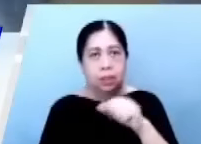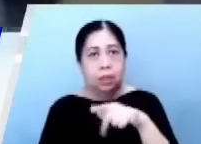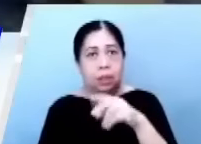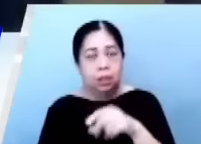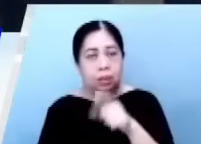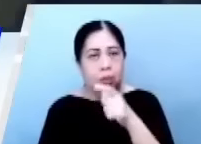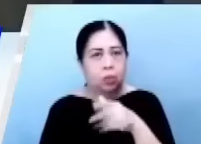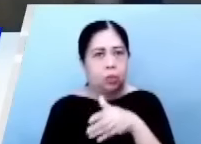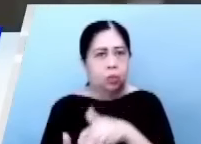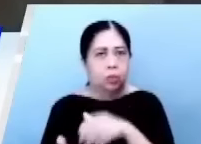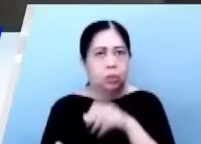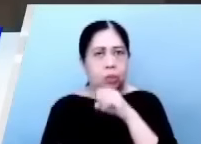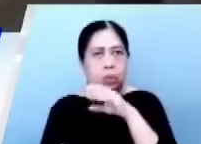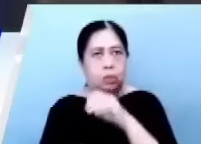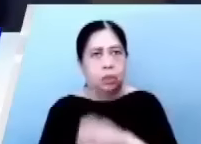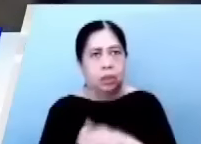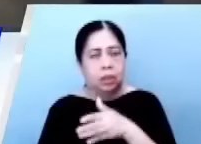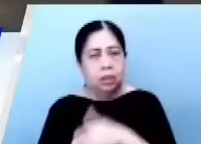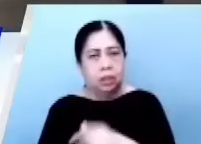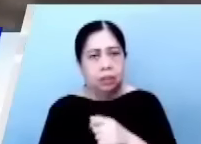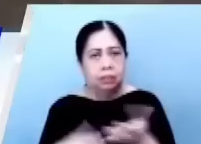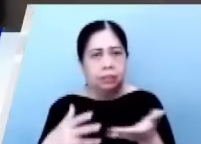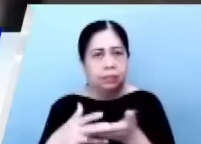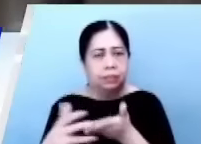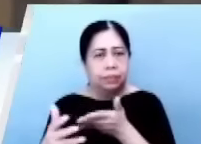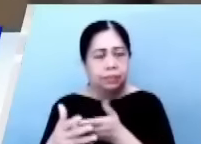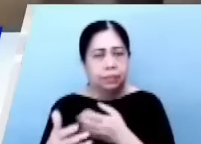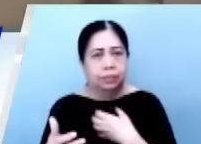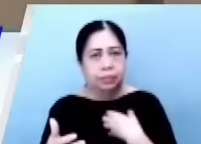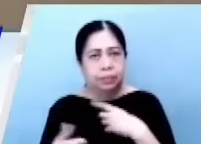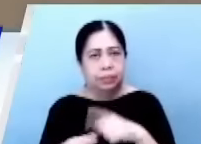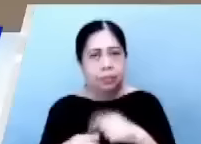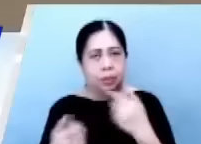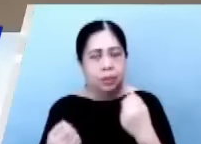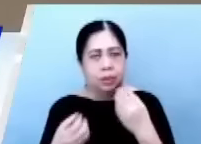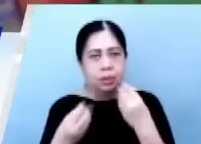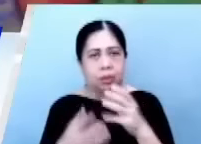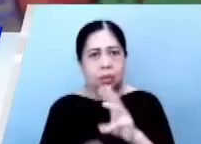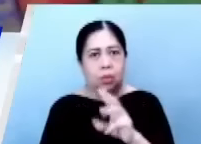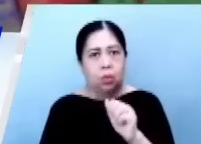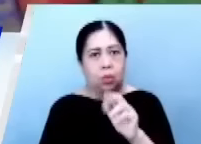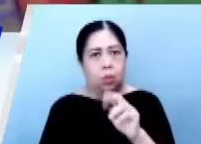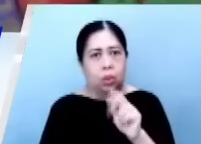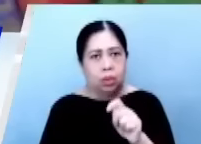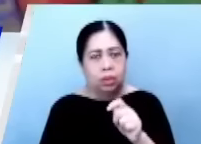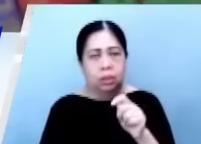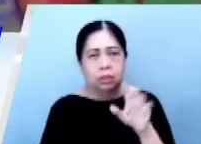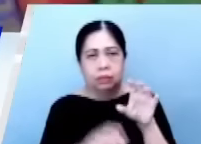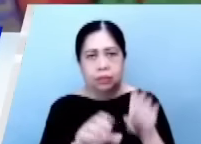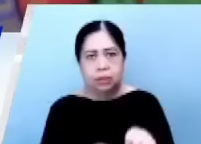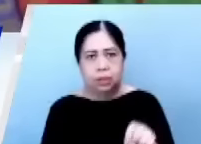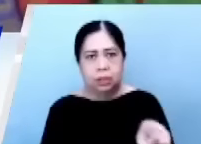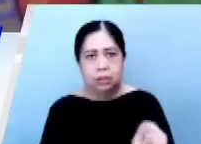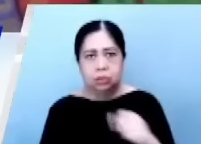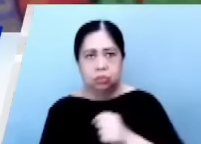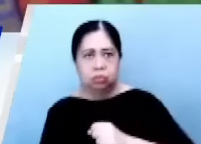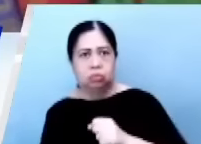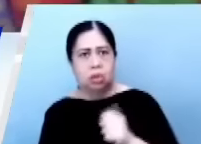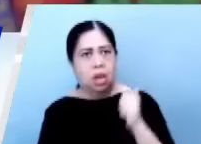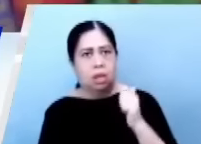kanyang lola matapos magsampan ng reklamo at nakapaglabas ng warrant of arrest ang korte. Ito pumapalag ito. Ayaw pong